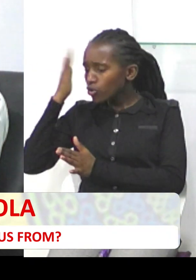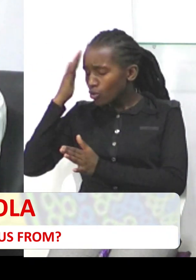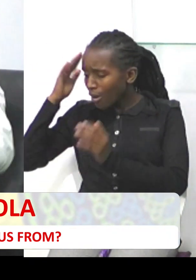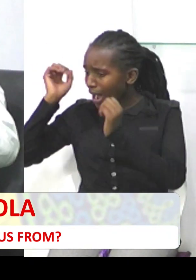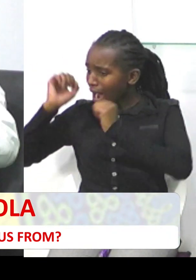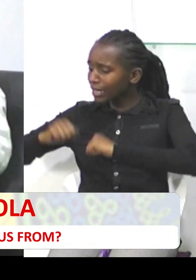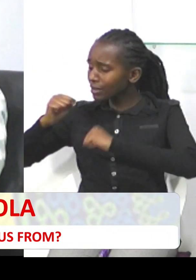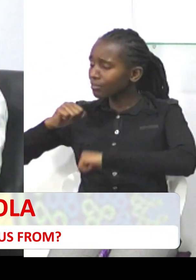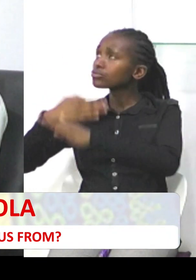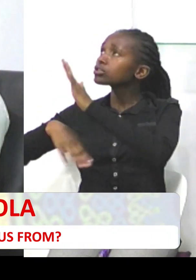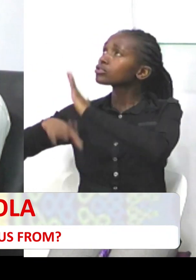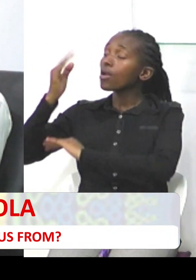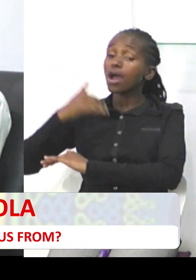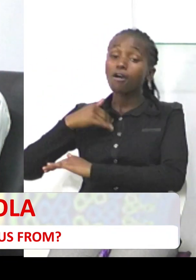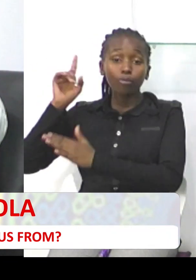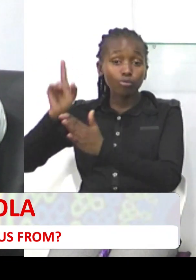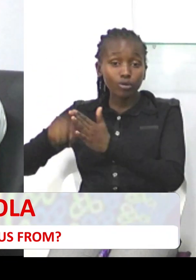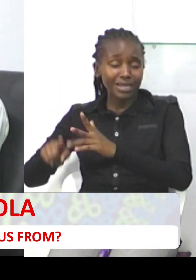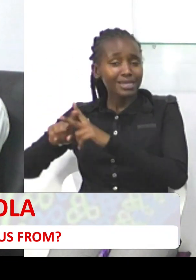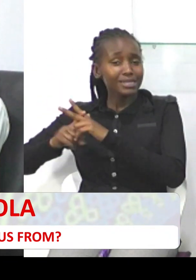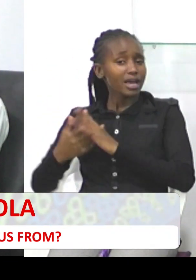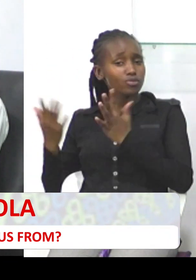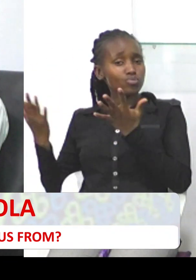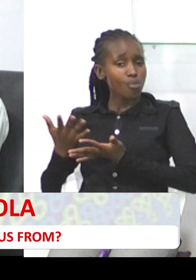Mungu alianzia wapi.